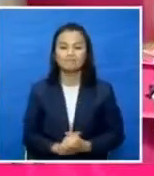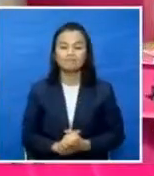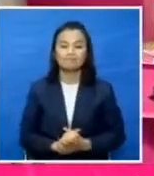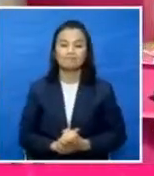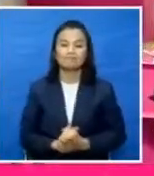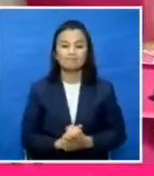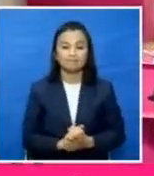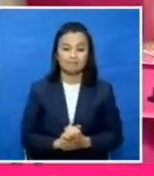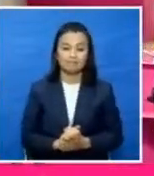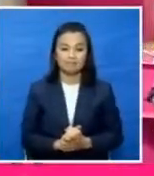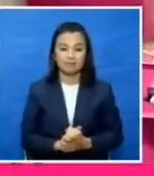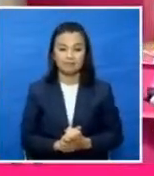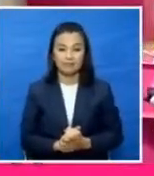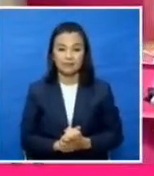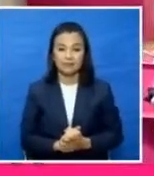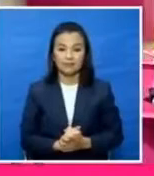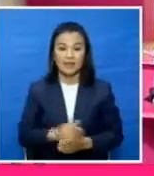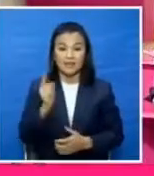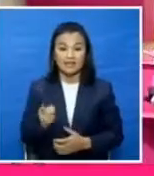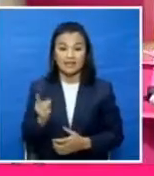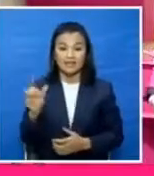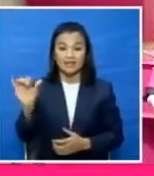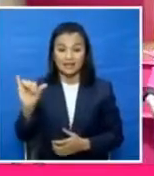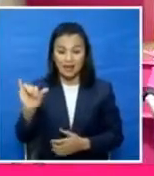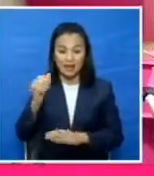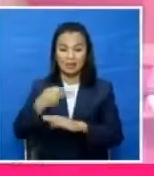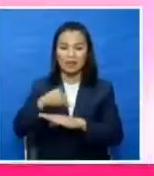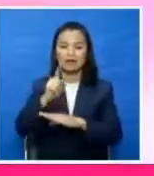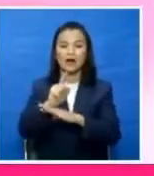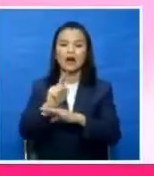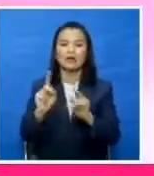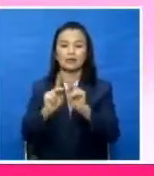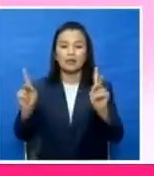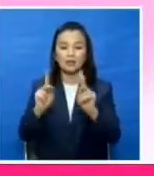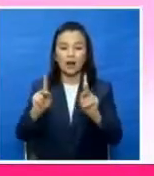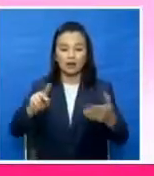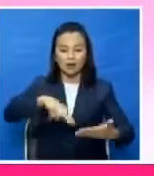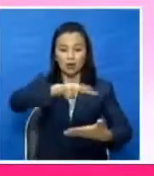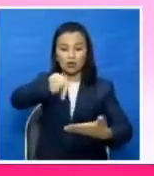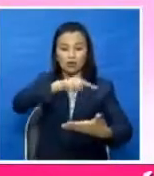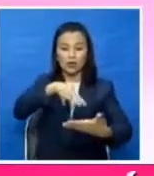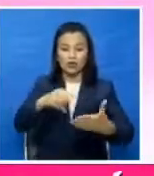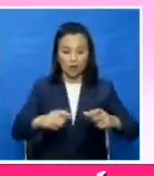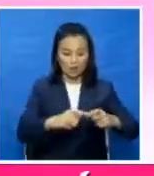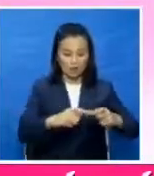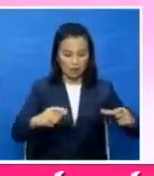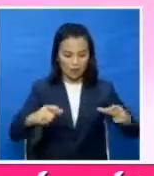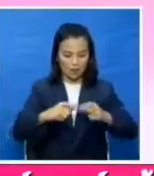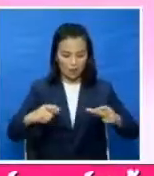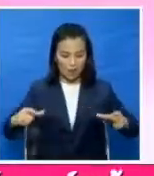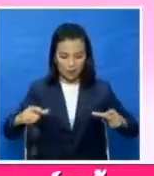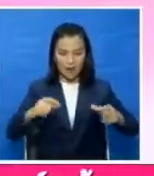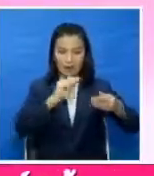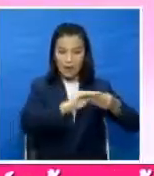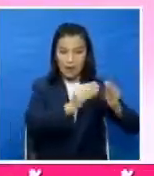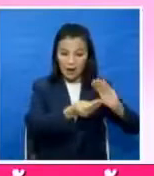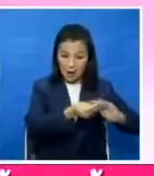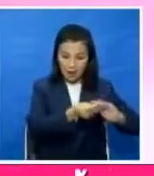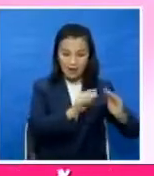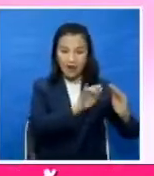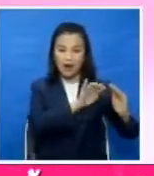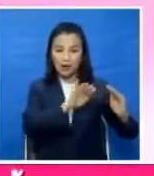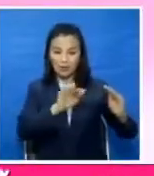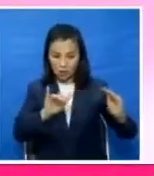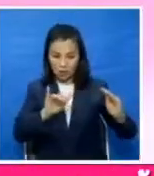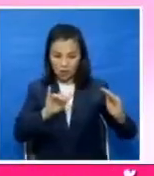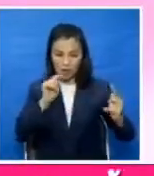และก่อนหน้าที่จะมีการถ่ายทอดสดนะคะประธานกรรมการก็ได้ทำการตรวจสอบลูกบอลที่ใช้กำหนดงวดและหมวดอักษรในการออกรางวัลที่1